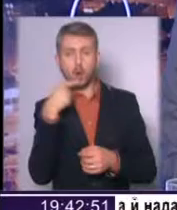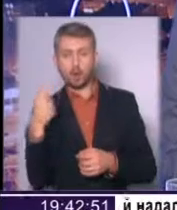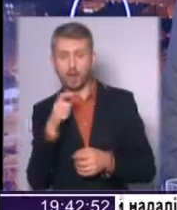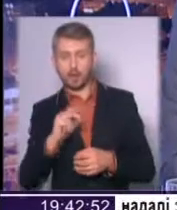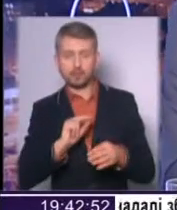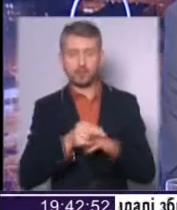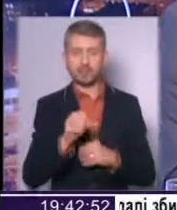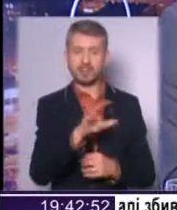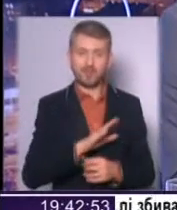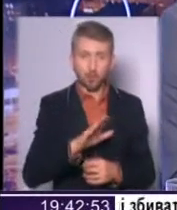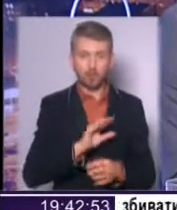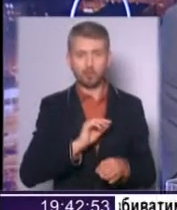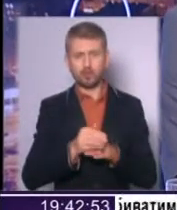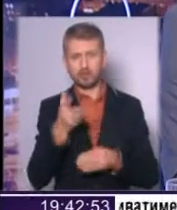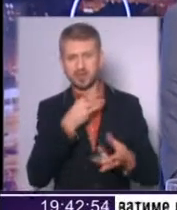компанії, які